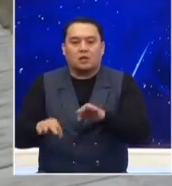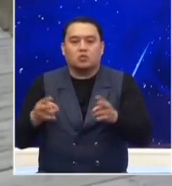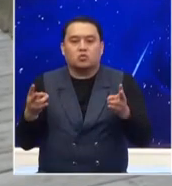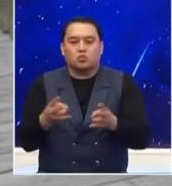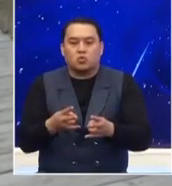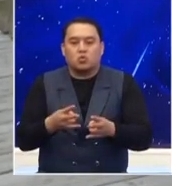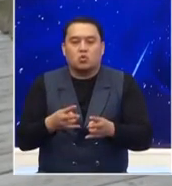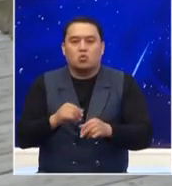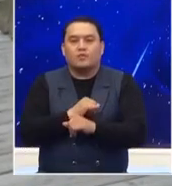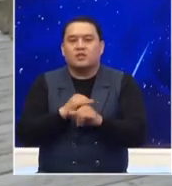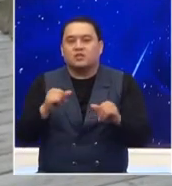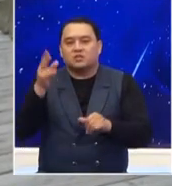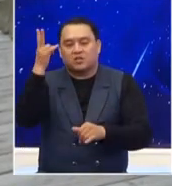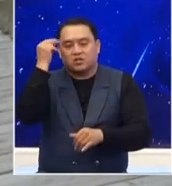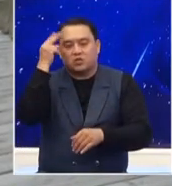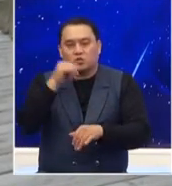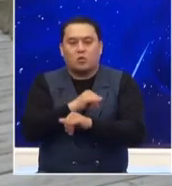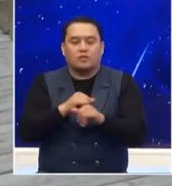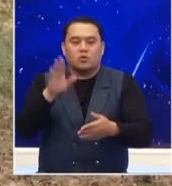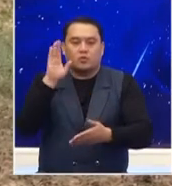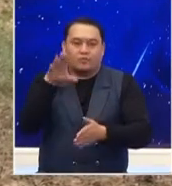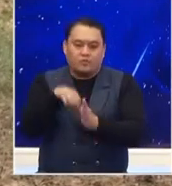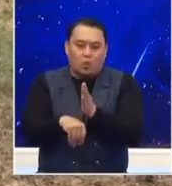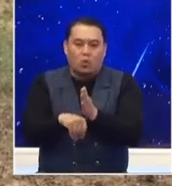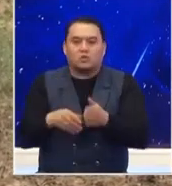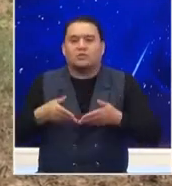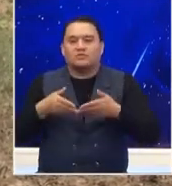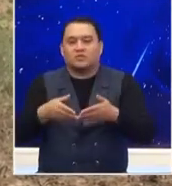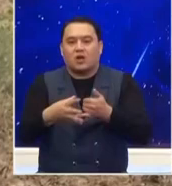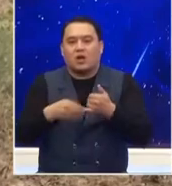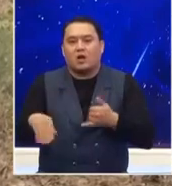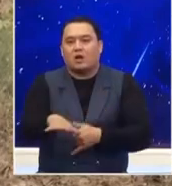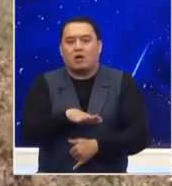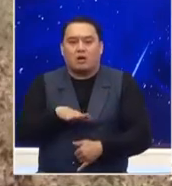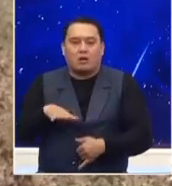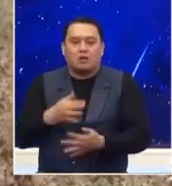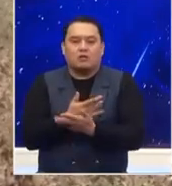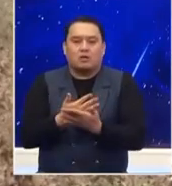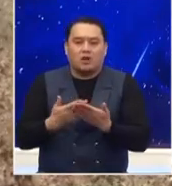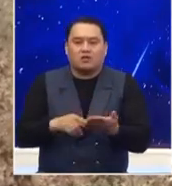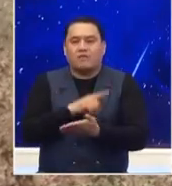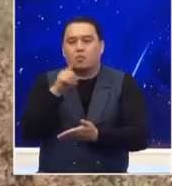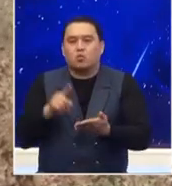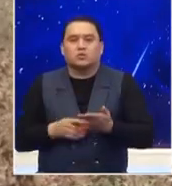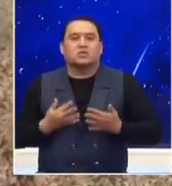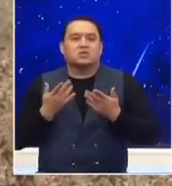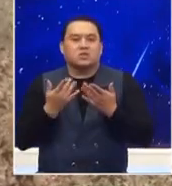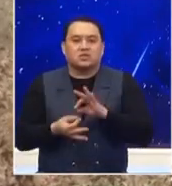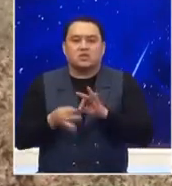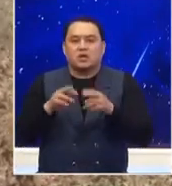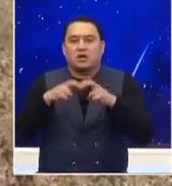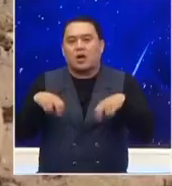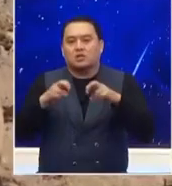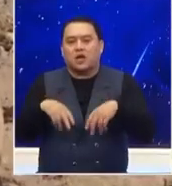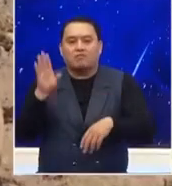приведут к росту числа туристов, уверен аким района. Вложение в ирригационные сети Тауке, Ашили, Узек – еще один вопрос, требующий детального